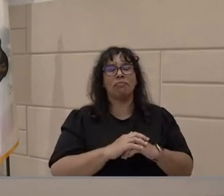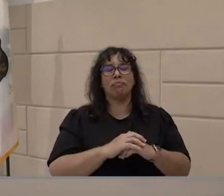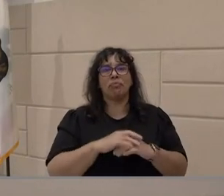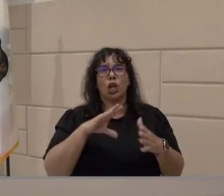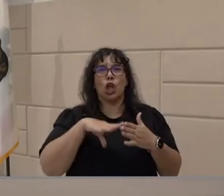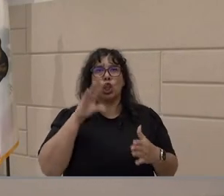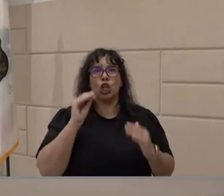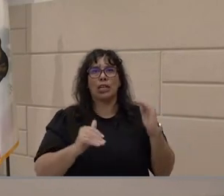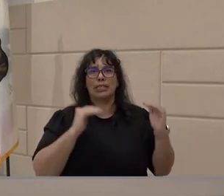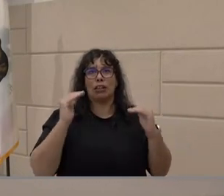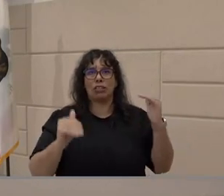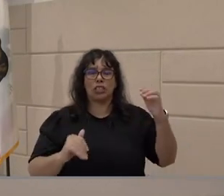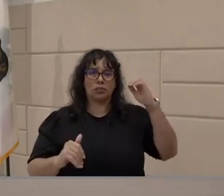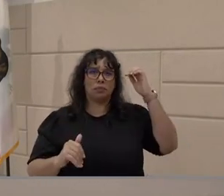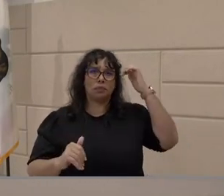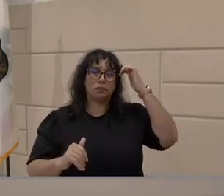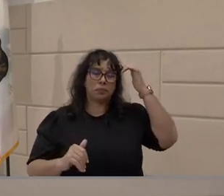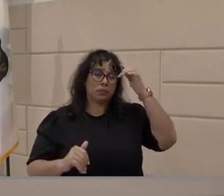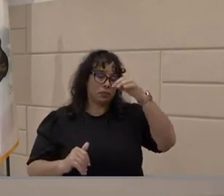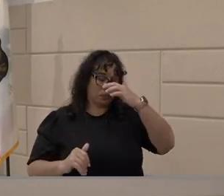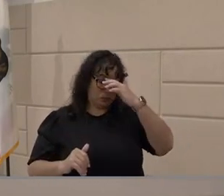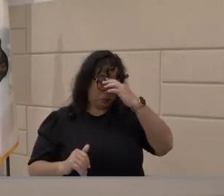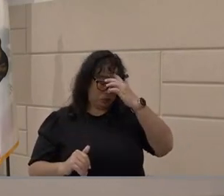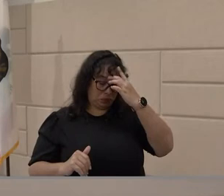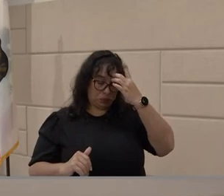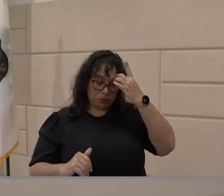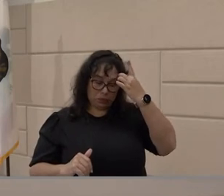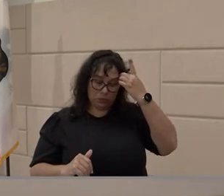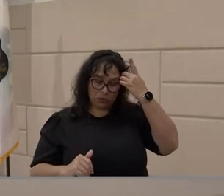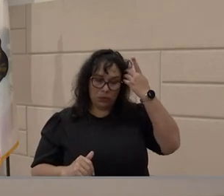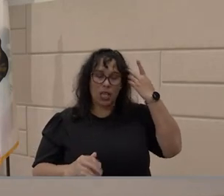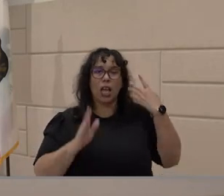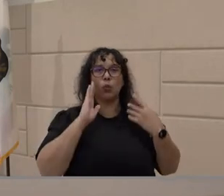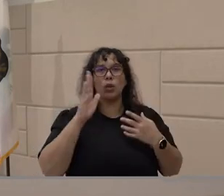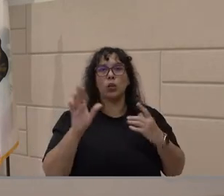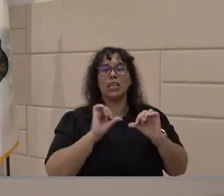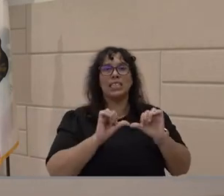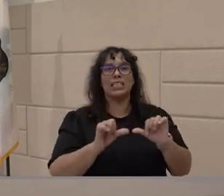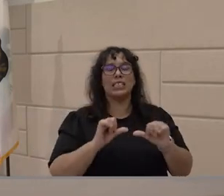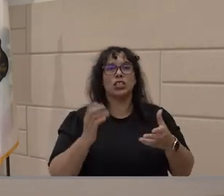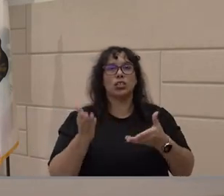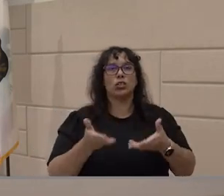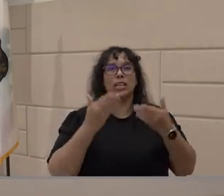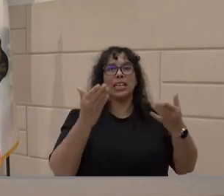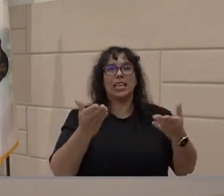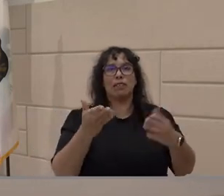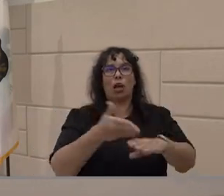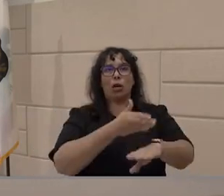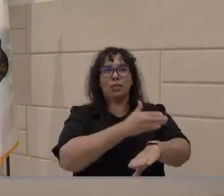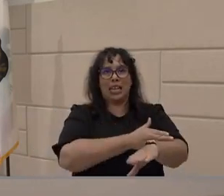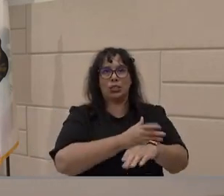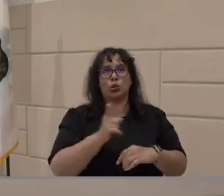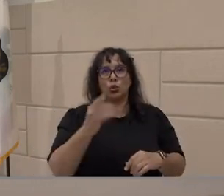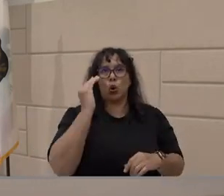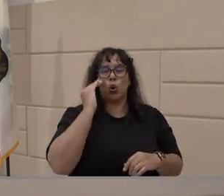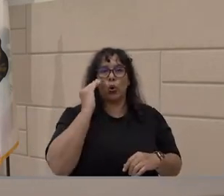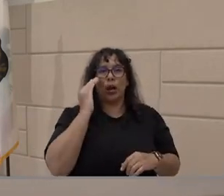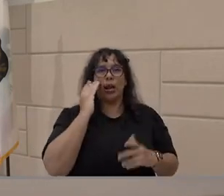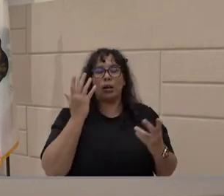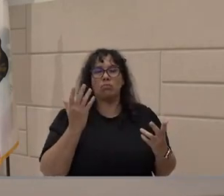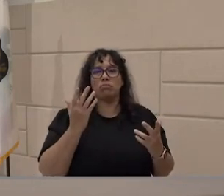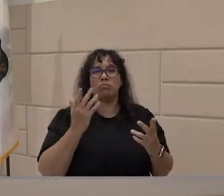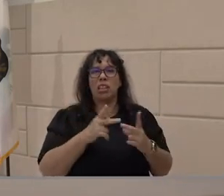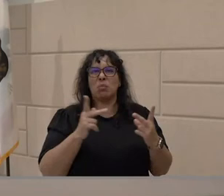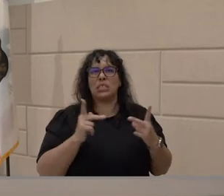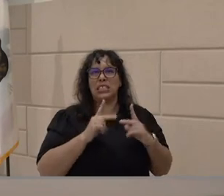ខនៅពេលណាយើងជជែកអំពីការបន្តព័ត៌មានជាបន្តបន្ទាប់ការផ្ដល់ជាព័ត៌